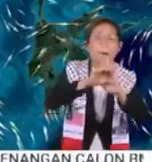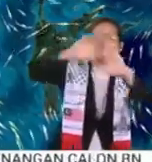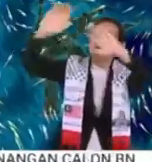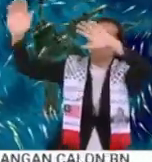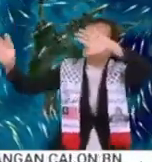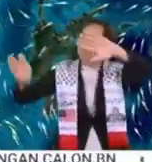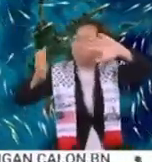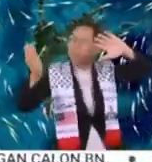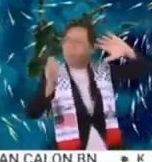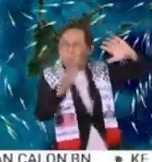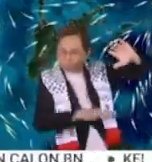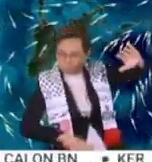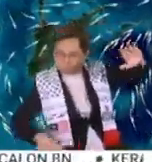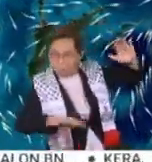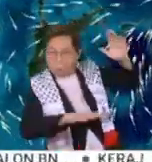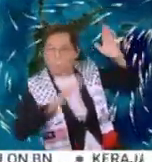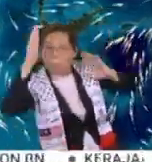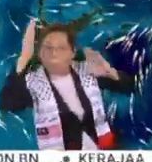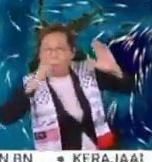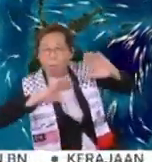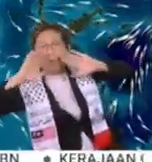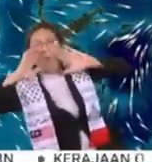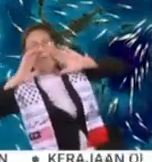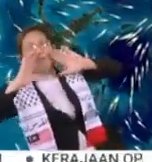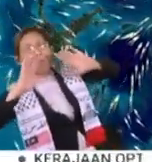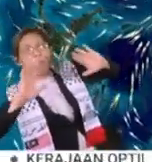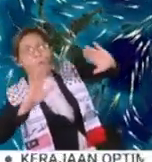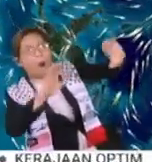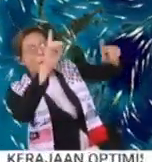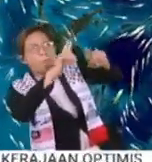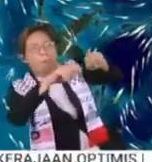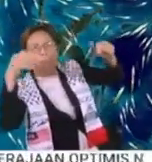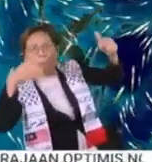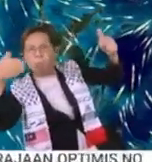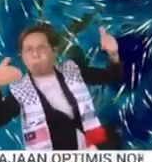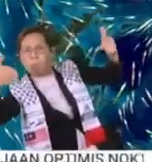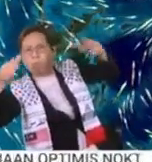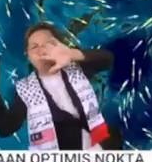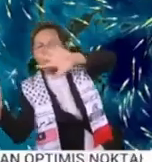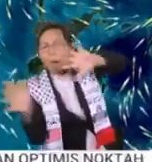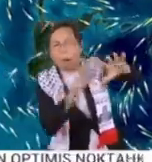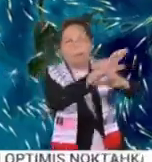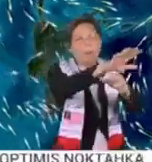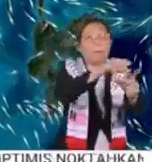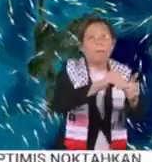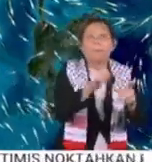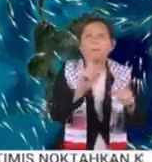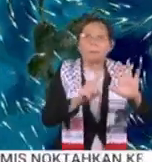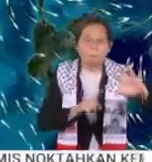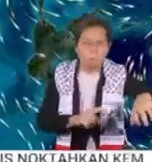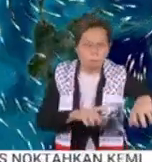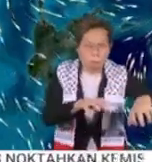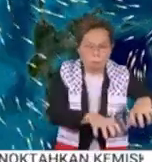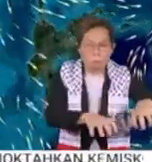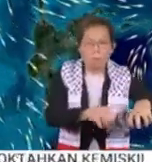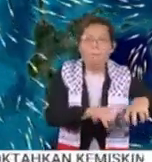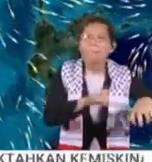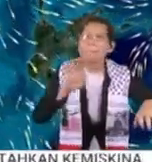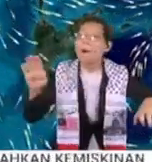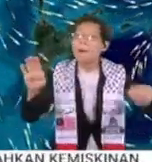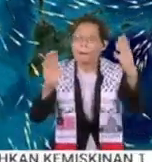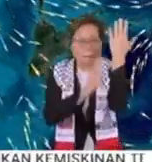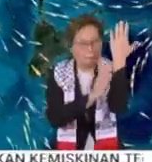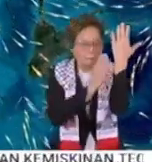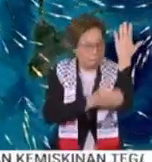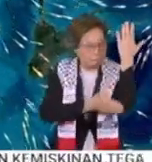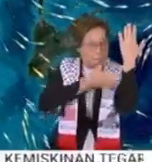angin permukaan menunjukkan rantau negara kini menerima tiupan angin pelbagai hala, terutamanya melibatkan kawasan di pantai barat Semenanjung